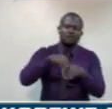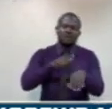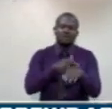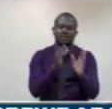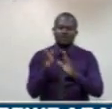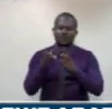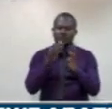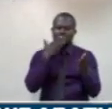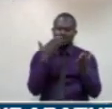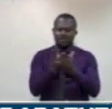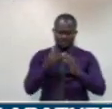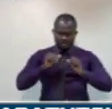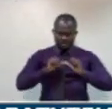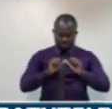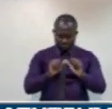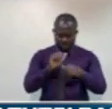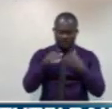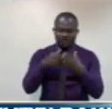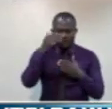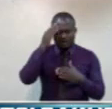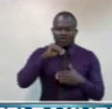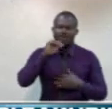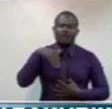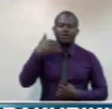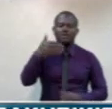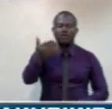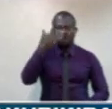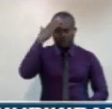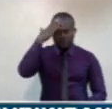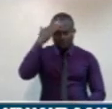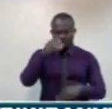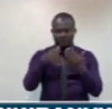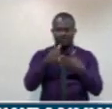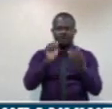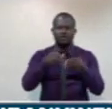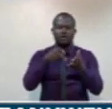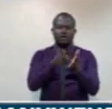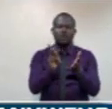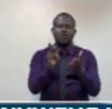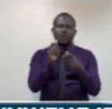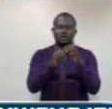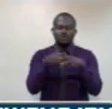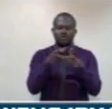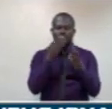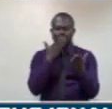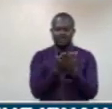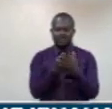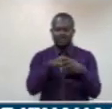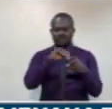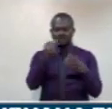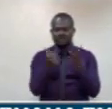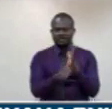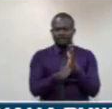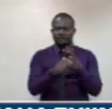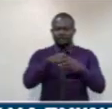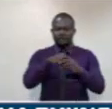hateganywa uburyo bwiza burambye, kuko ntabwo bizahoraho byo kugira ngo bahuje bagura amata mu buryo bwiza. Mu bindi bibazo aborozi bagaragaje